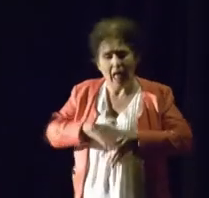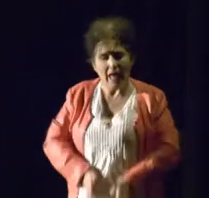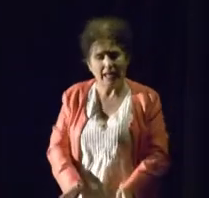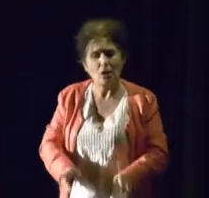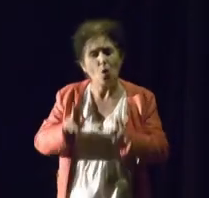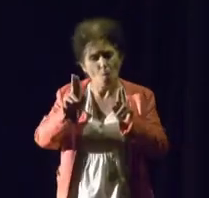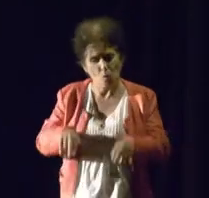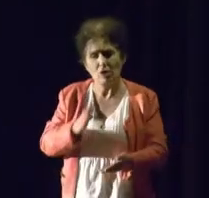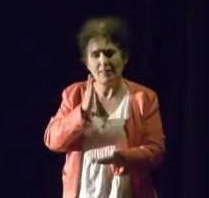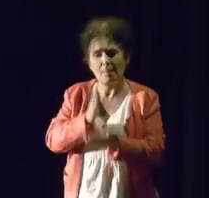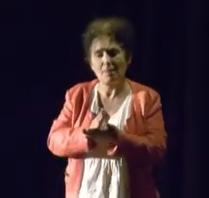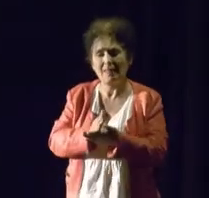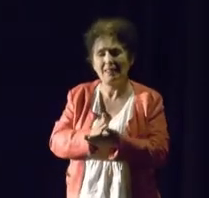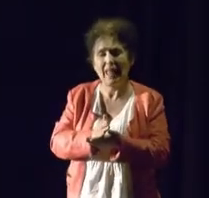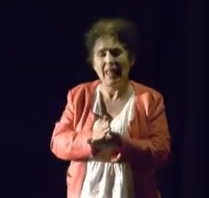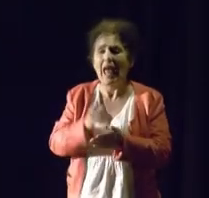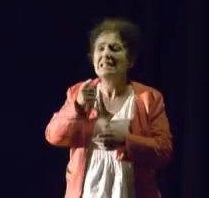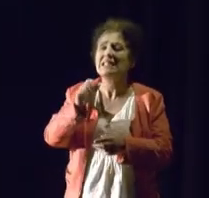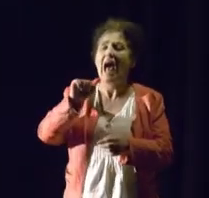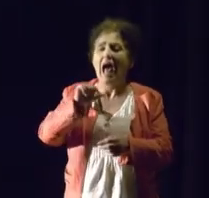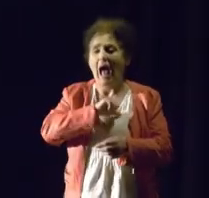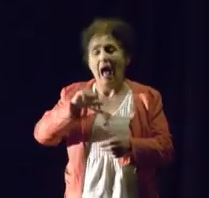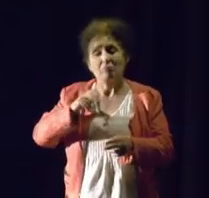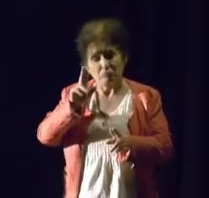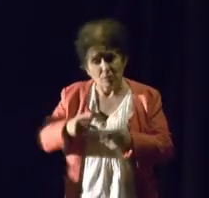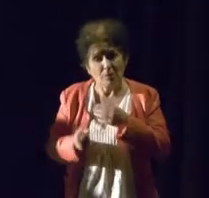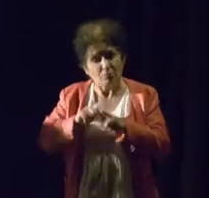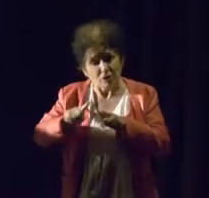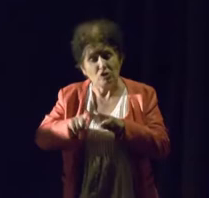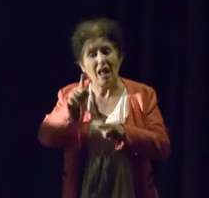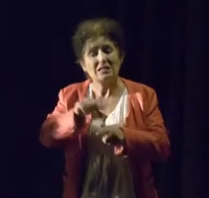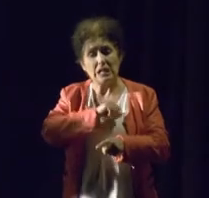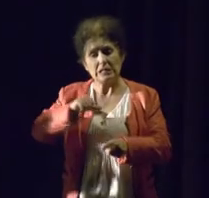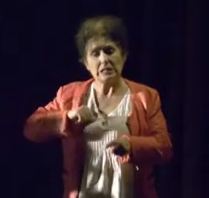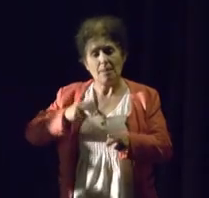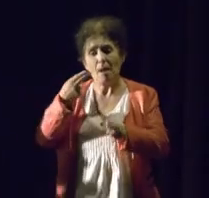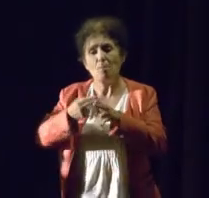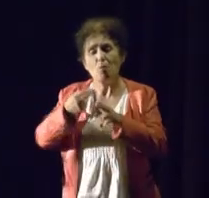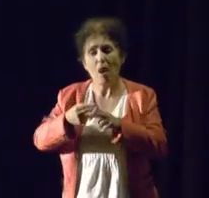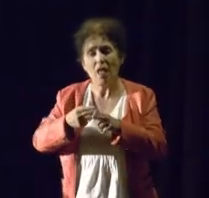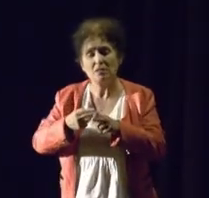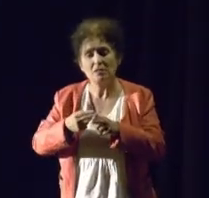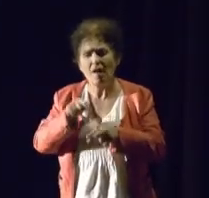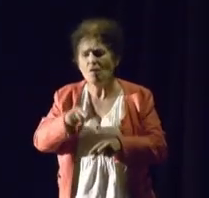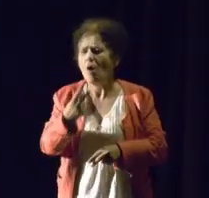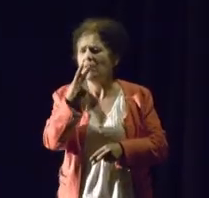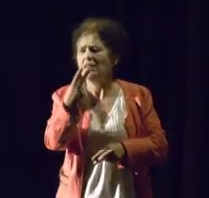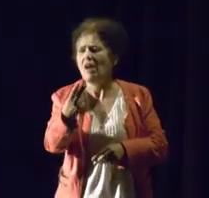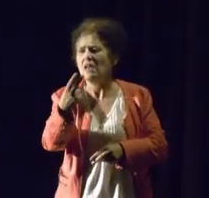Раѓањето може да биде тригер за автоимуна болест, дури во многу голем процент, викаат во